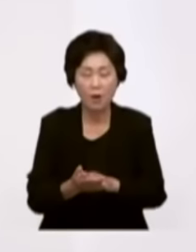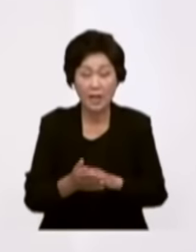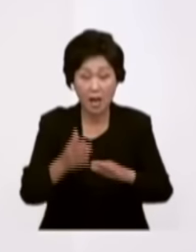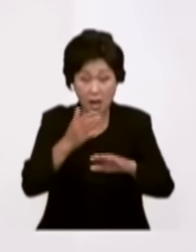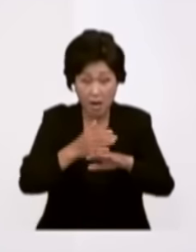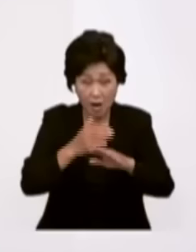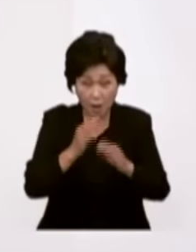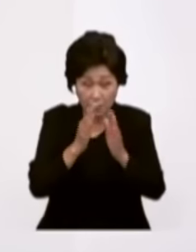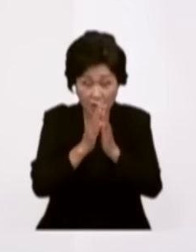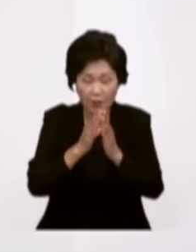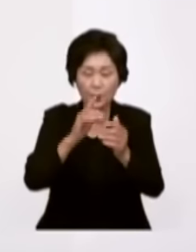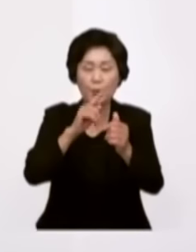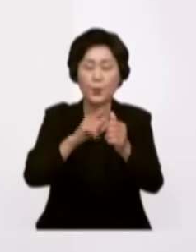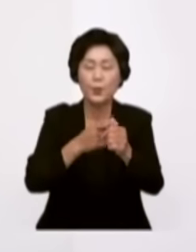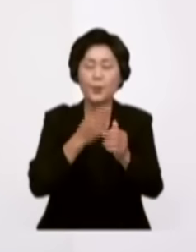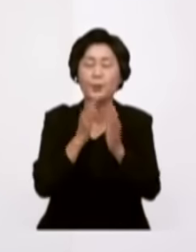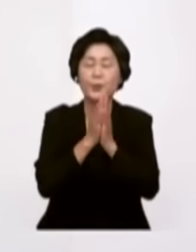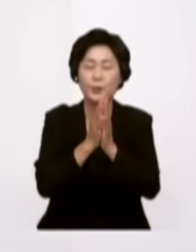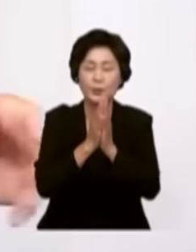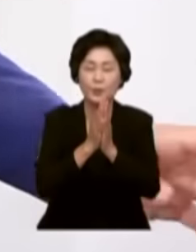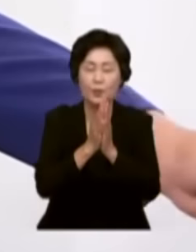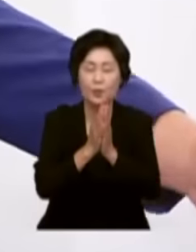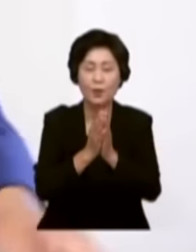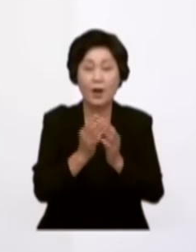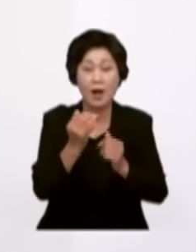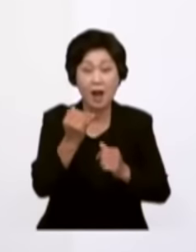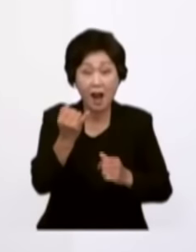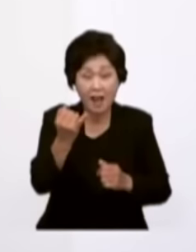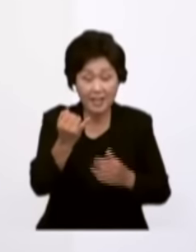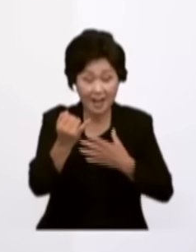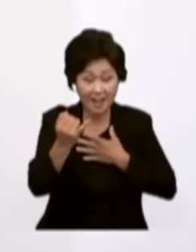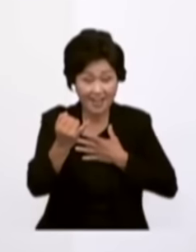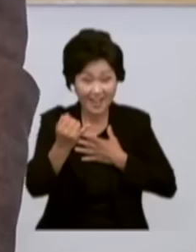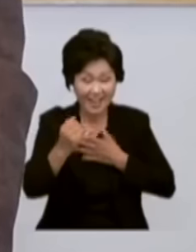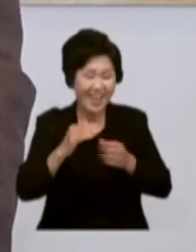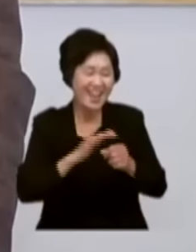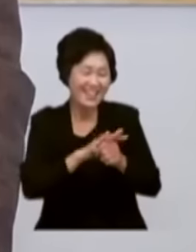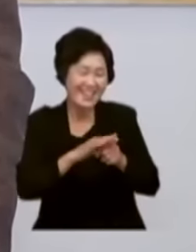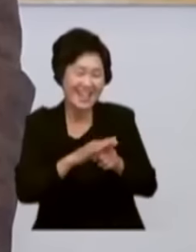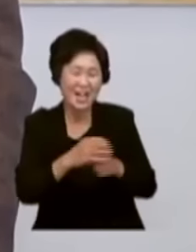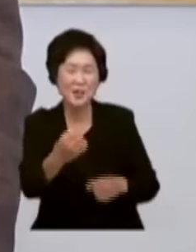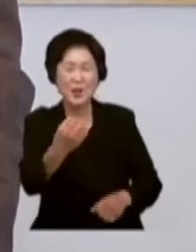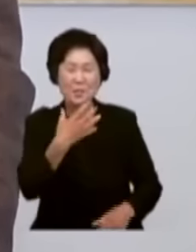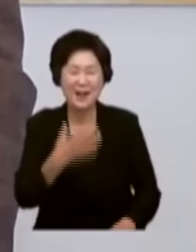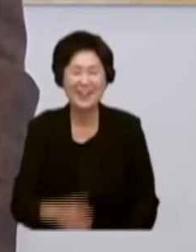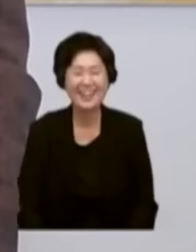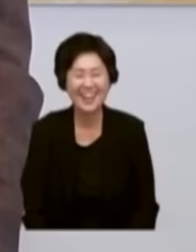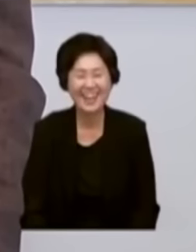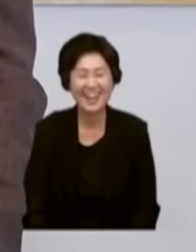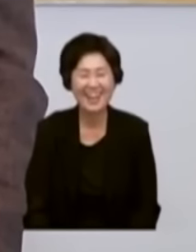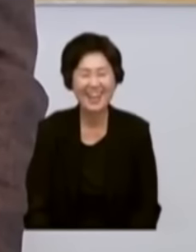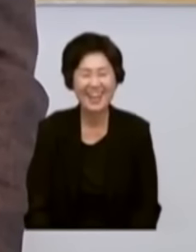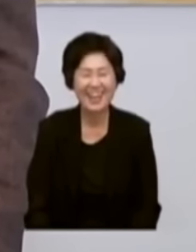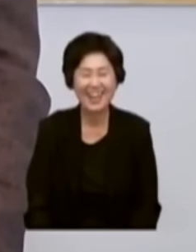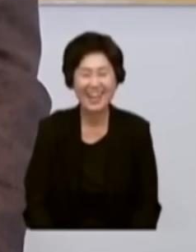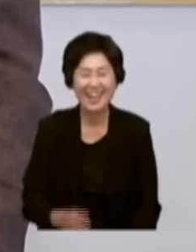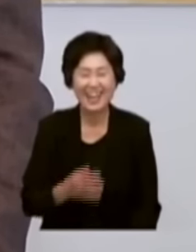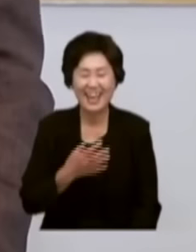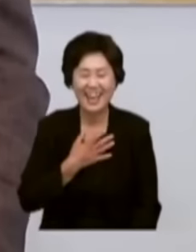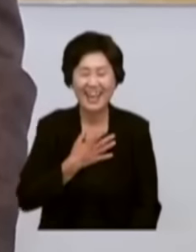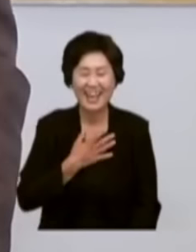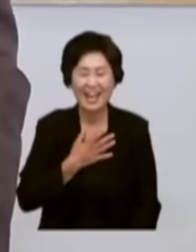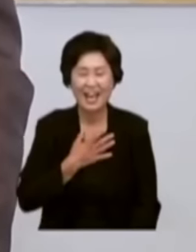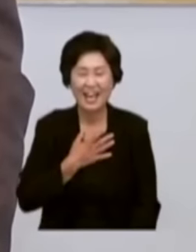아 정말 감사합니다. 아내가 저한테 고맙대요. 아내가 사랑한대요 나한테. 조용구 집사님. 있을 수 있는 일이에요? 뭐가 당연한 건데.